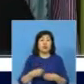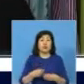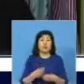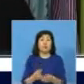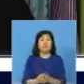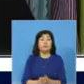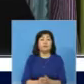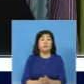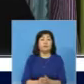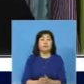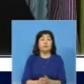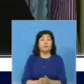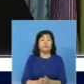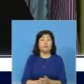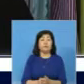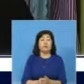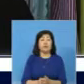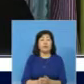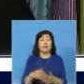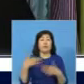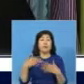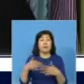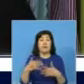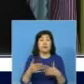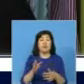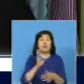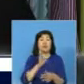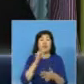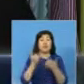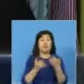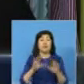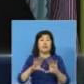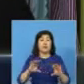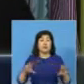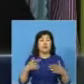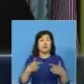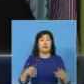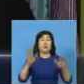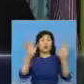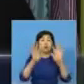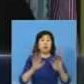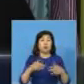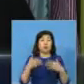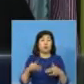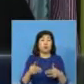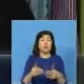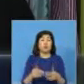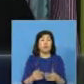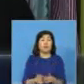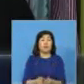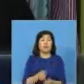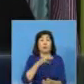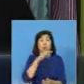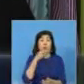Ремонт, пошив приданого для невест, пошив штор. Также оказываем